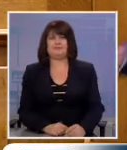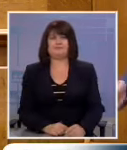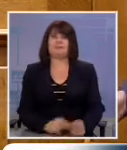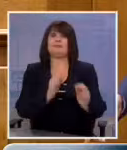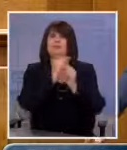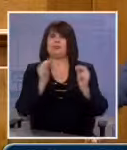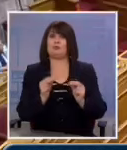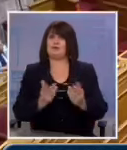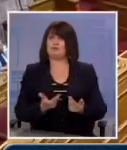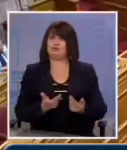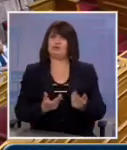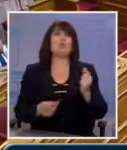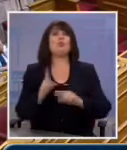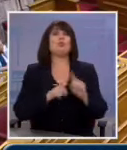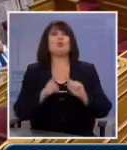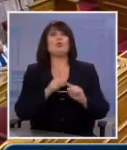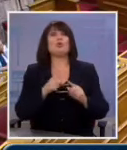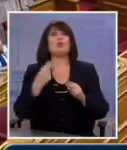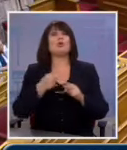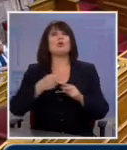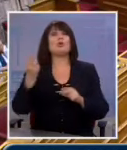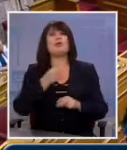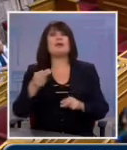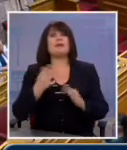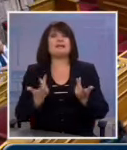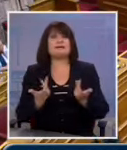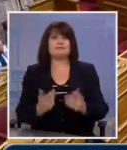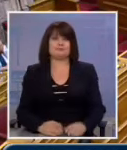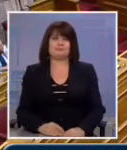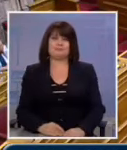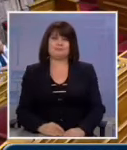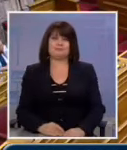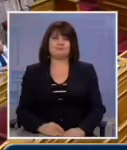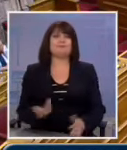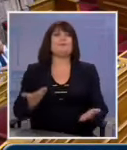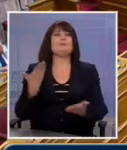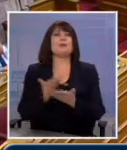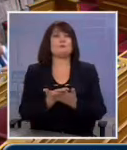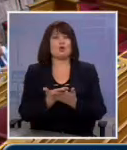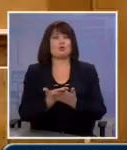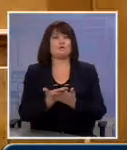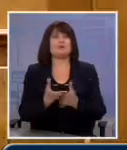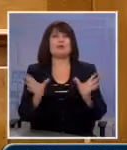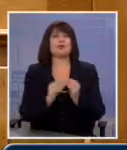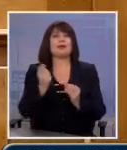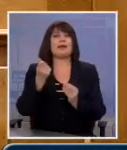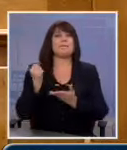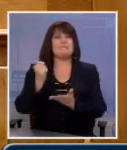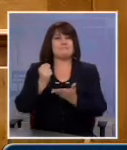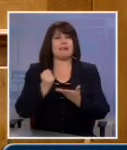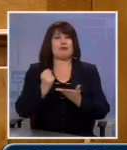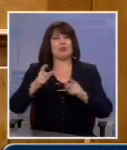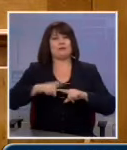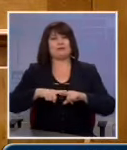Άρα λοιπόν, ποιο είναι εδώ το μείζον? Επειδή η πρόταση, κυρίες και κύριοι συνάδελφοι, αφορά τη χρηματοδότηση της